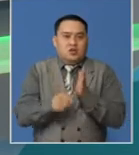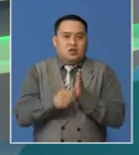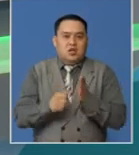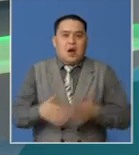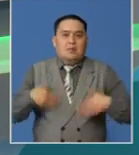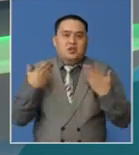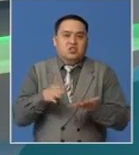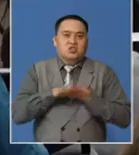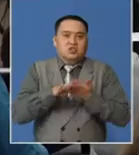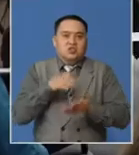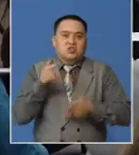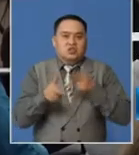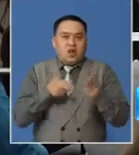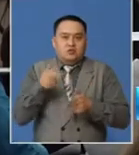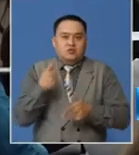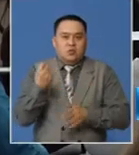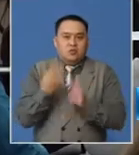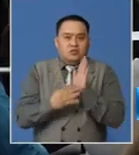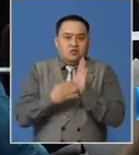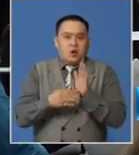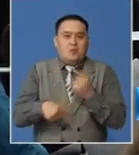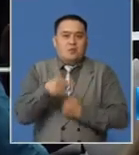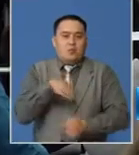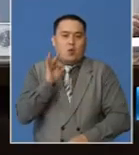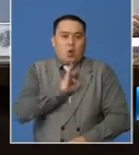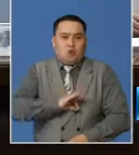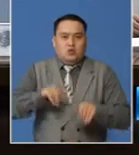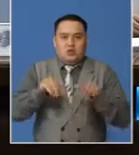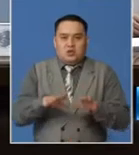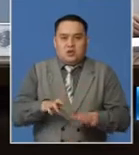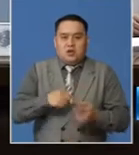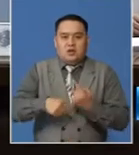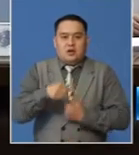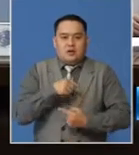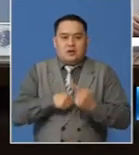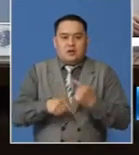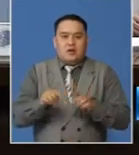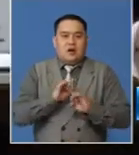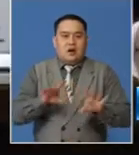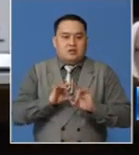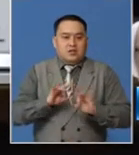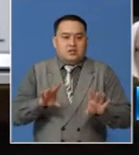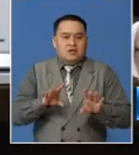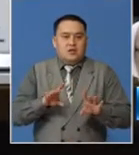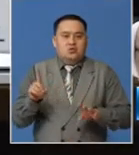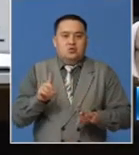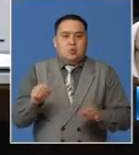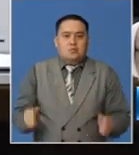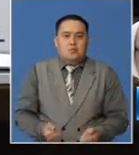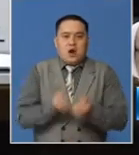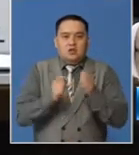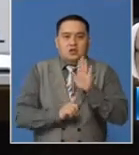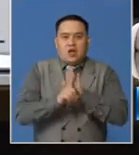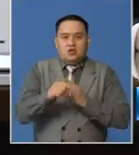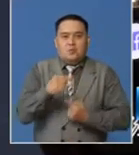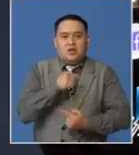365 обращений 194 решились в пользу предпринимателей, говорит директор палаты в ходе брифинга в РСК. Что касается поддержки